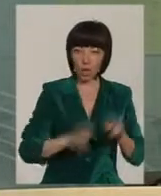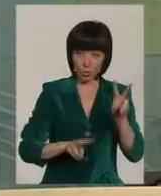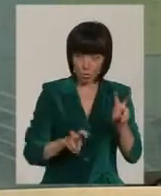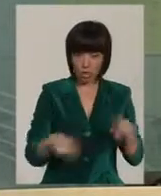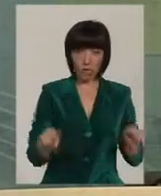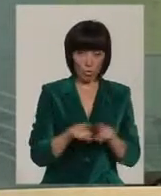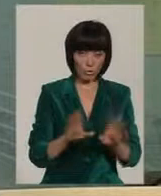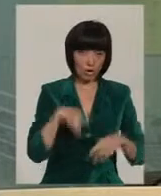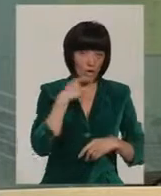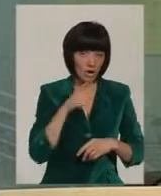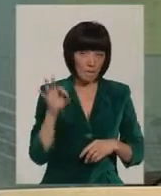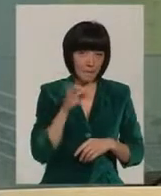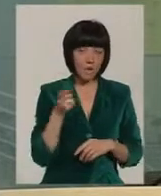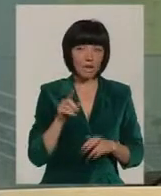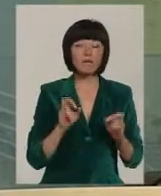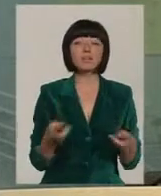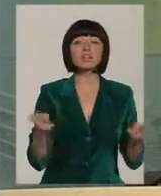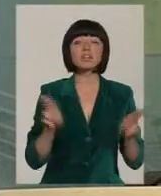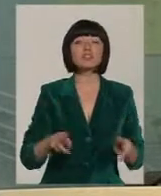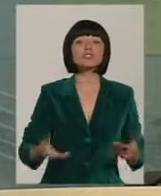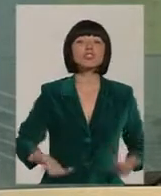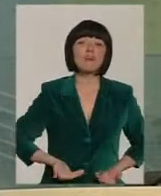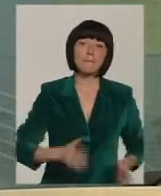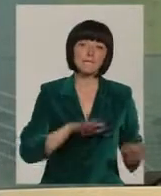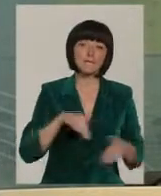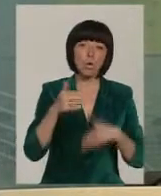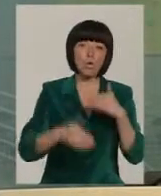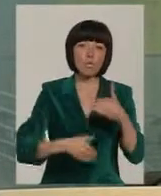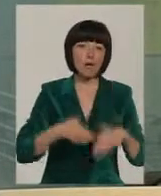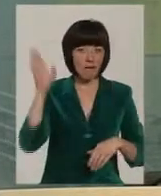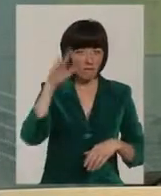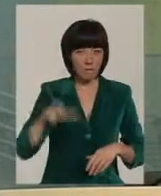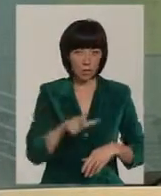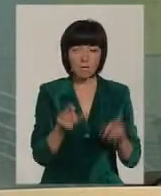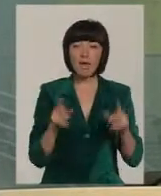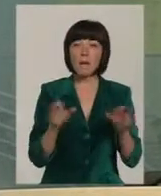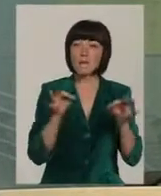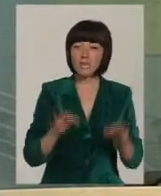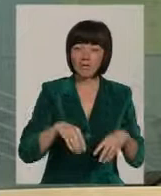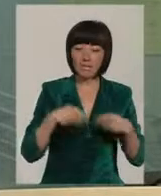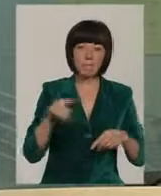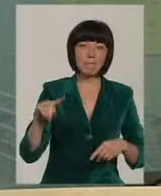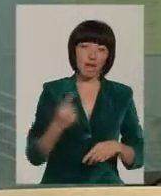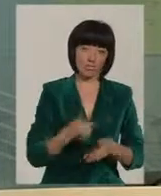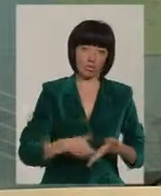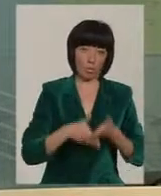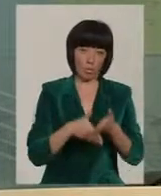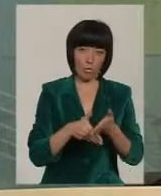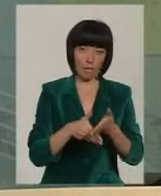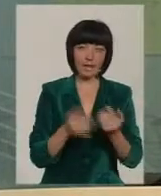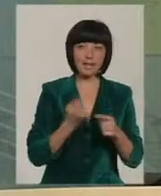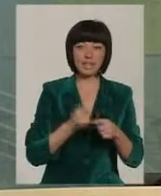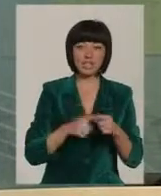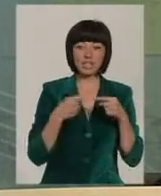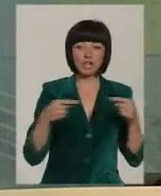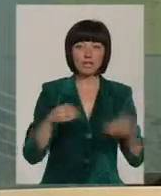А також ми будемо говорити про те, як залишитись живим після купання у водоймі та як правильно надавати першу допомогу. На ці